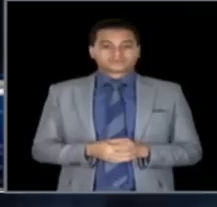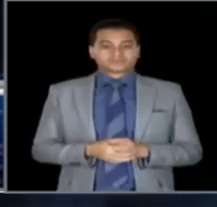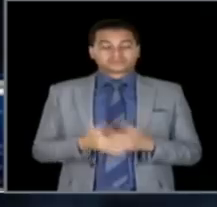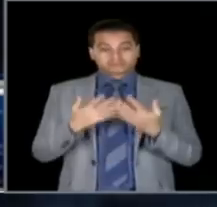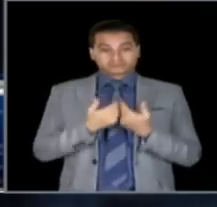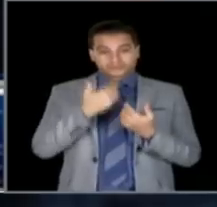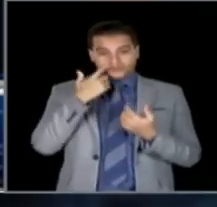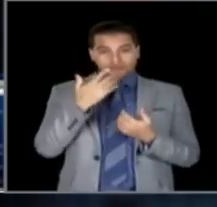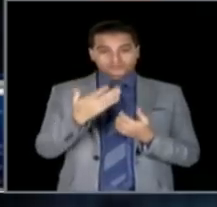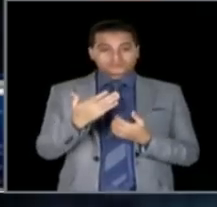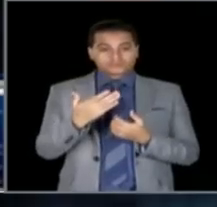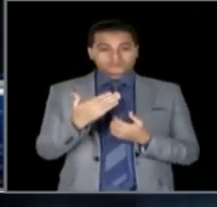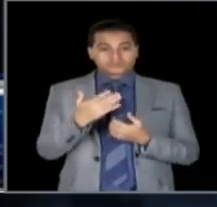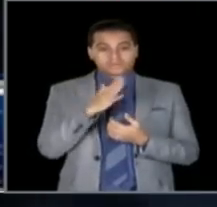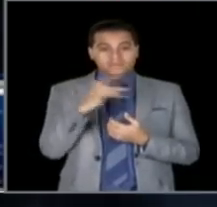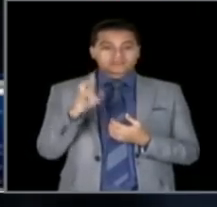حل مسألة الآتية: